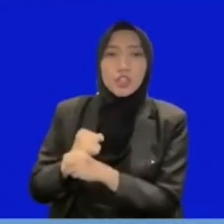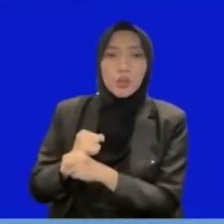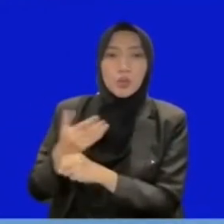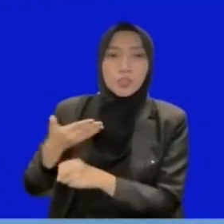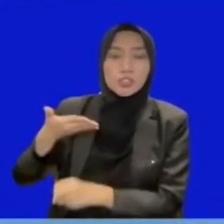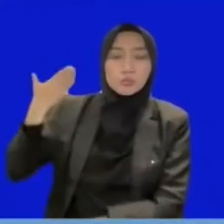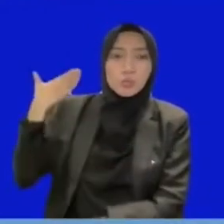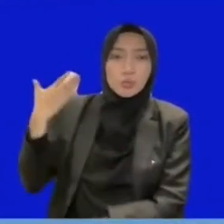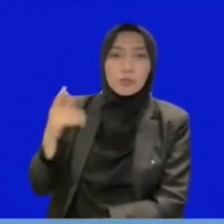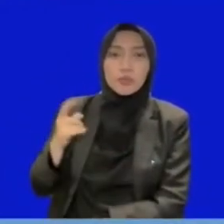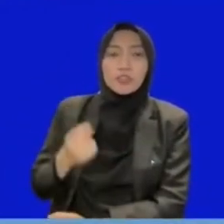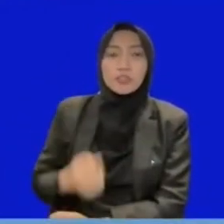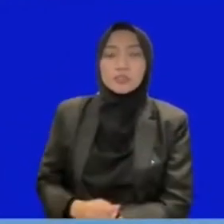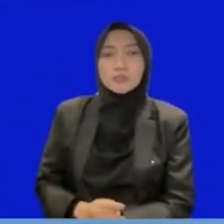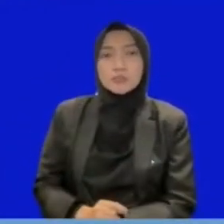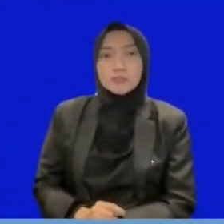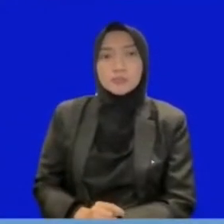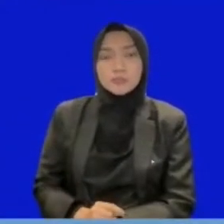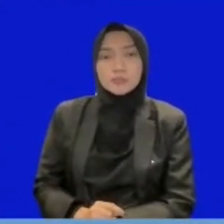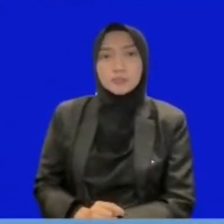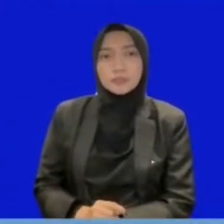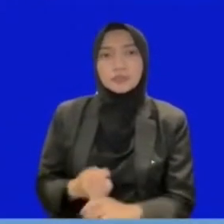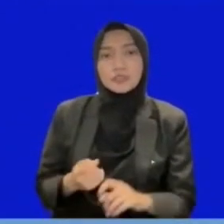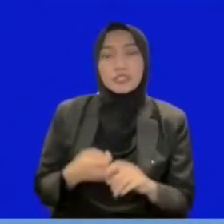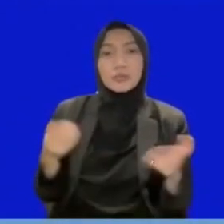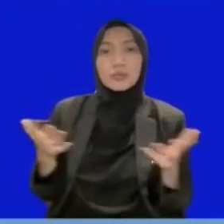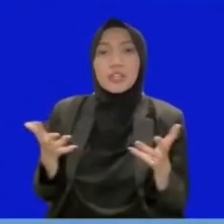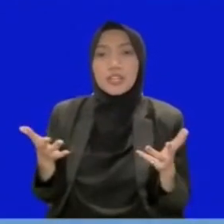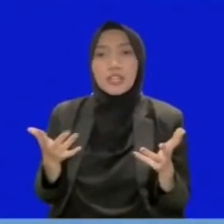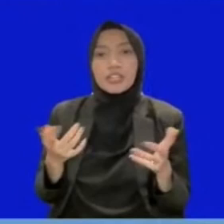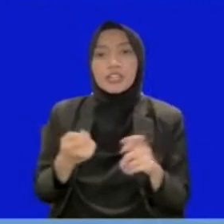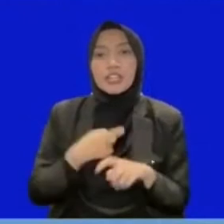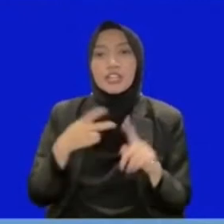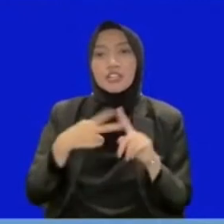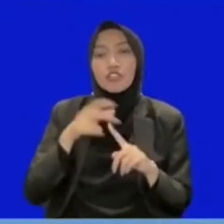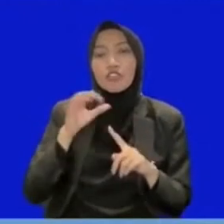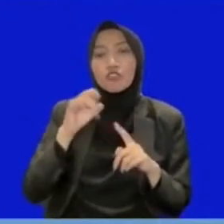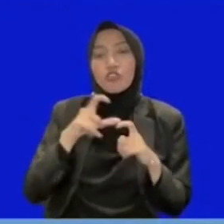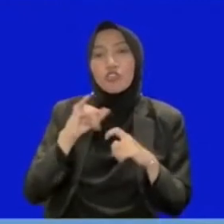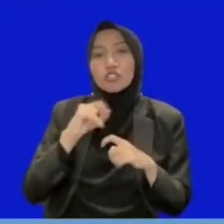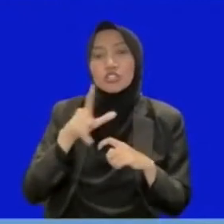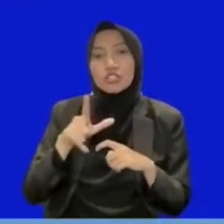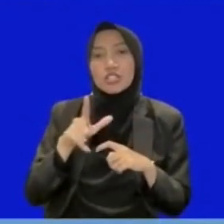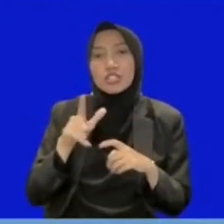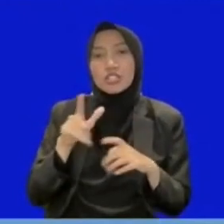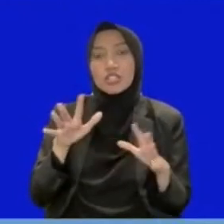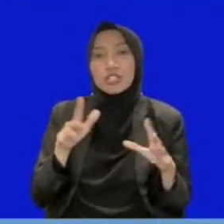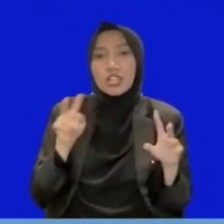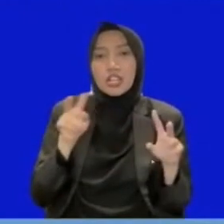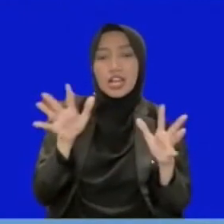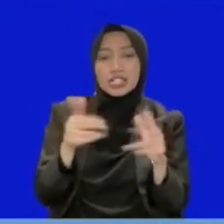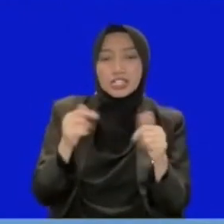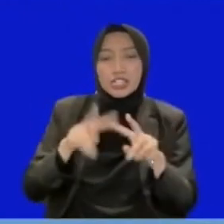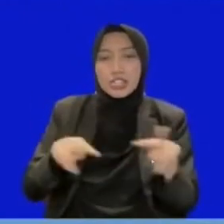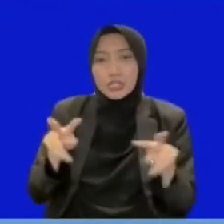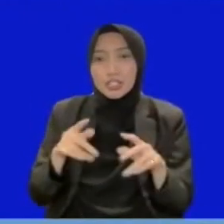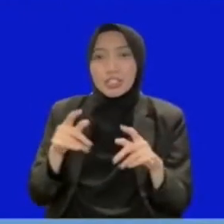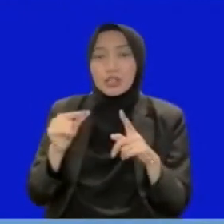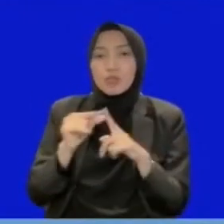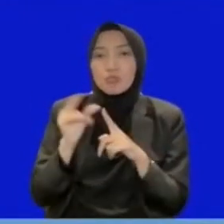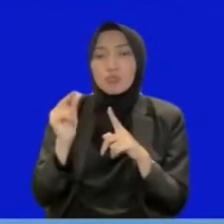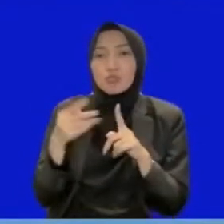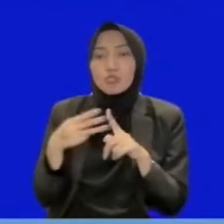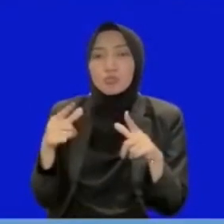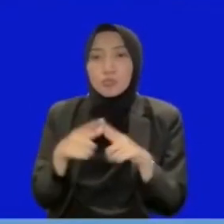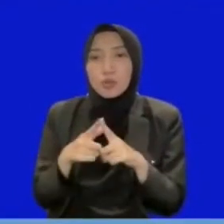dari kala Pleistosen bawah. Dari mana? Dari fosil-fosil yang ditemukan, ada fosil manusia purba, ada fosil